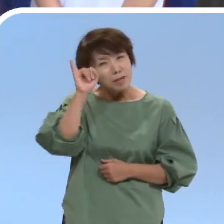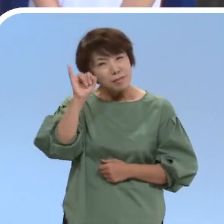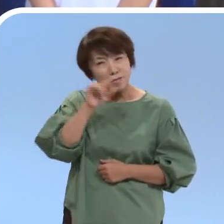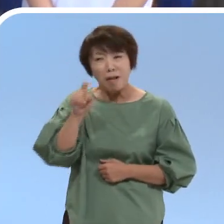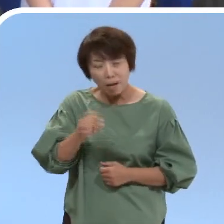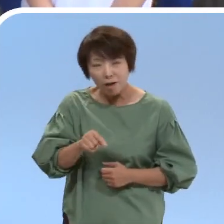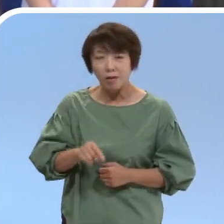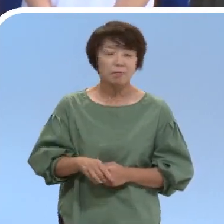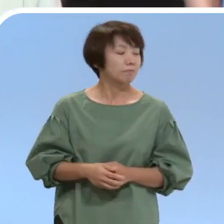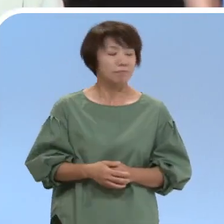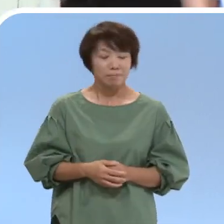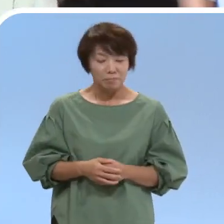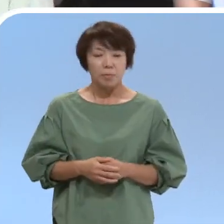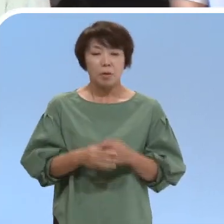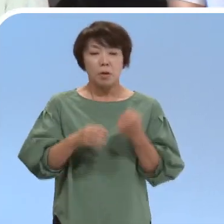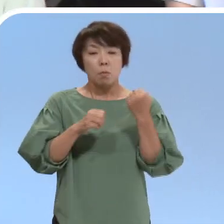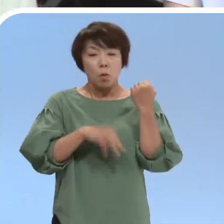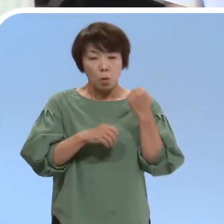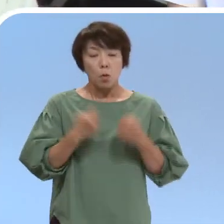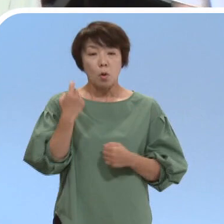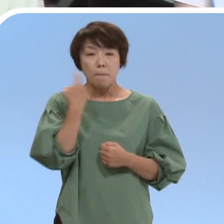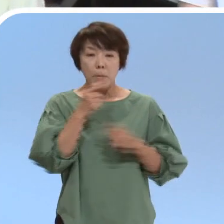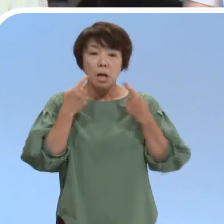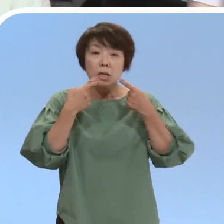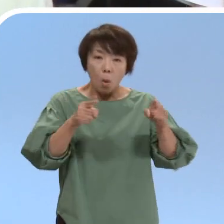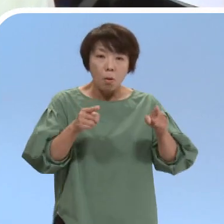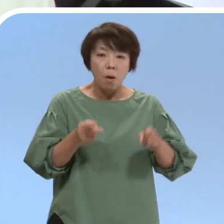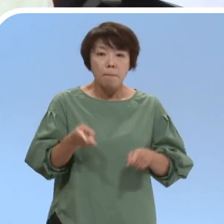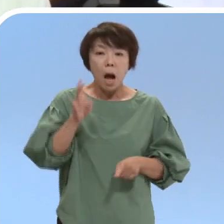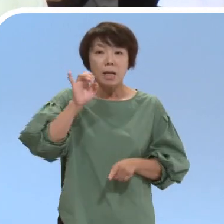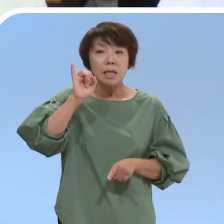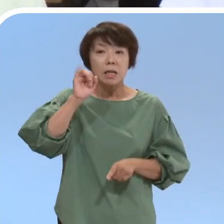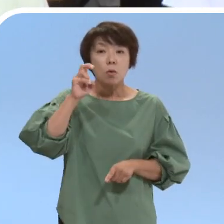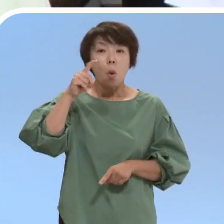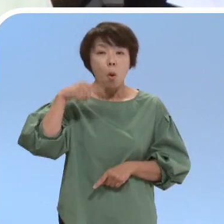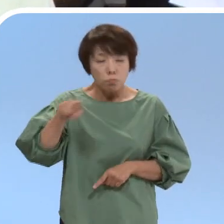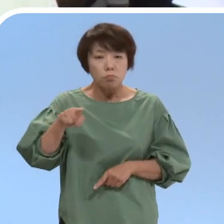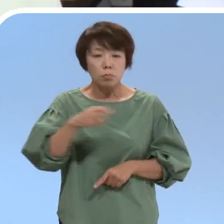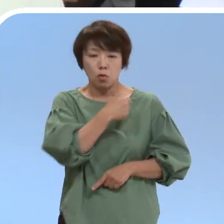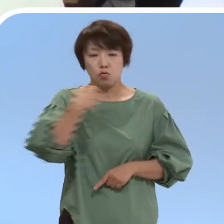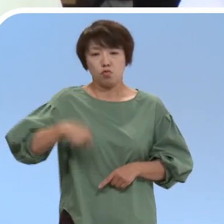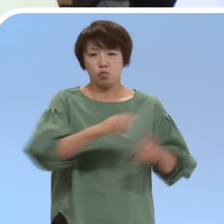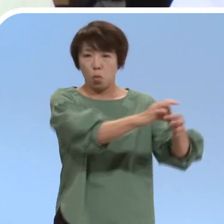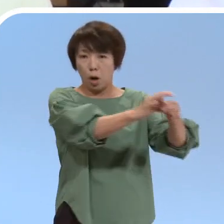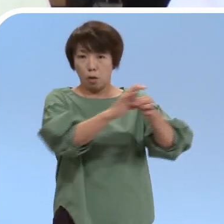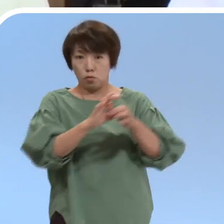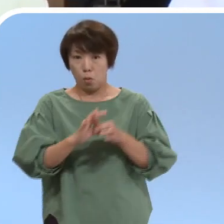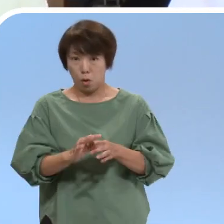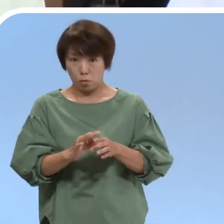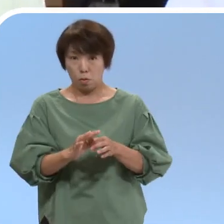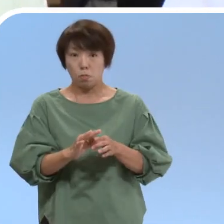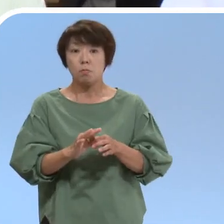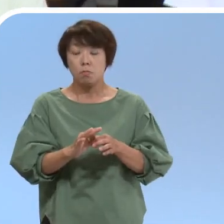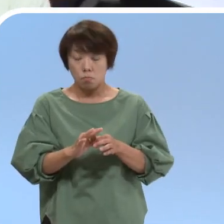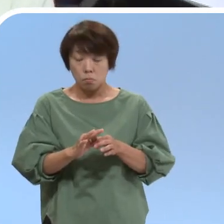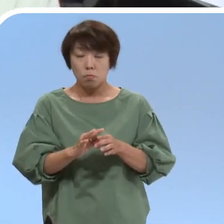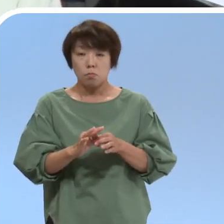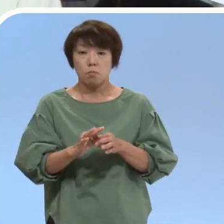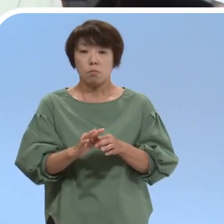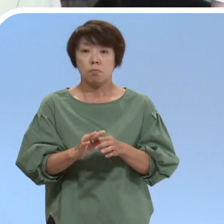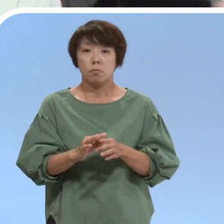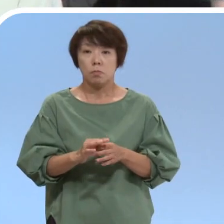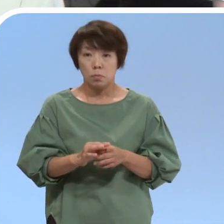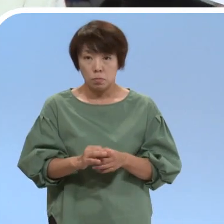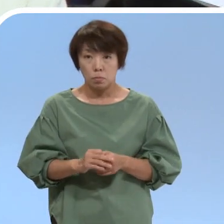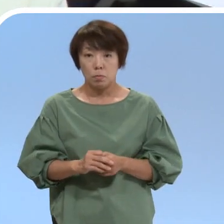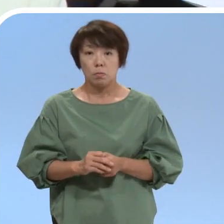なんか、ね、音かな。 もともとですね、パイロンっていうのが中国から、伝わってきました。 パイロン、 パイロン、は